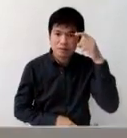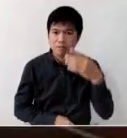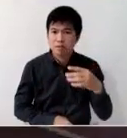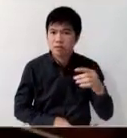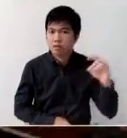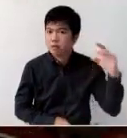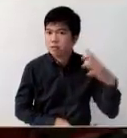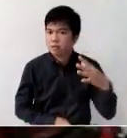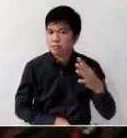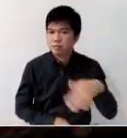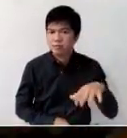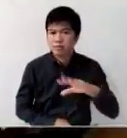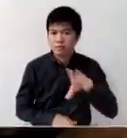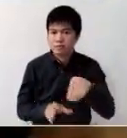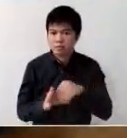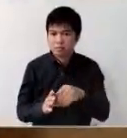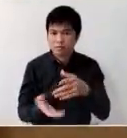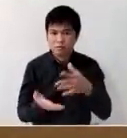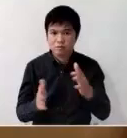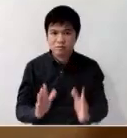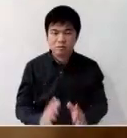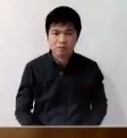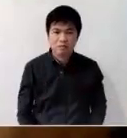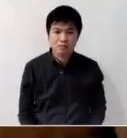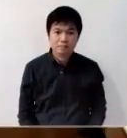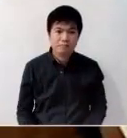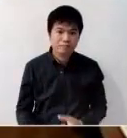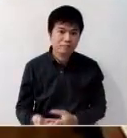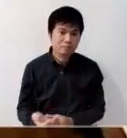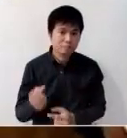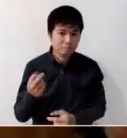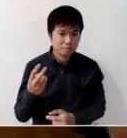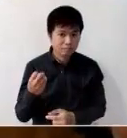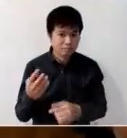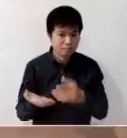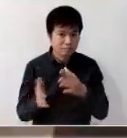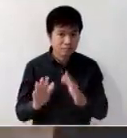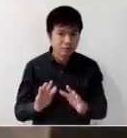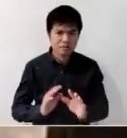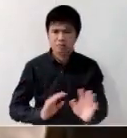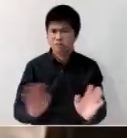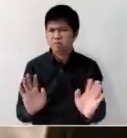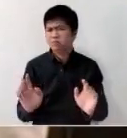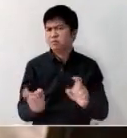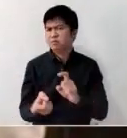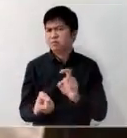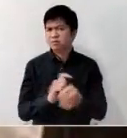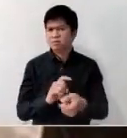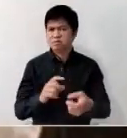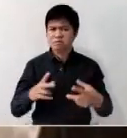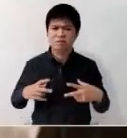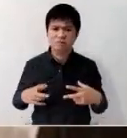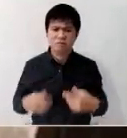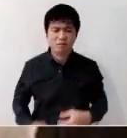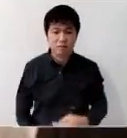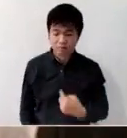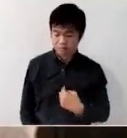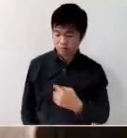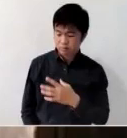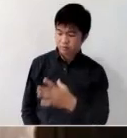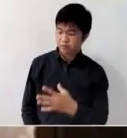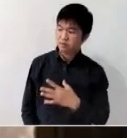bata. Ang grade 12 student namang si Noel, ayaw nang mabago pa ang bakasyon niya. Sa aking opinion, bilang isang